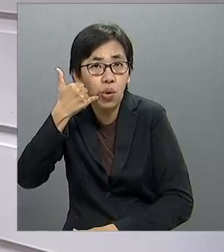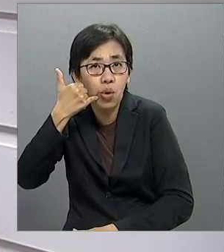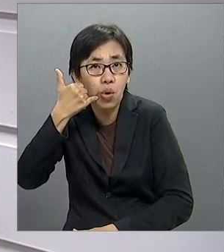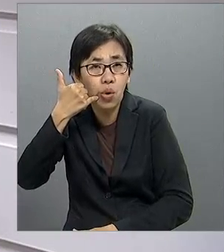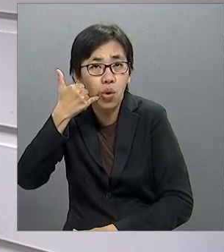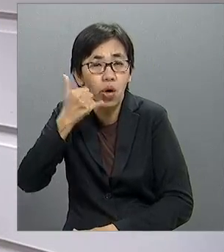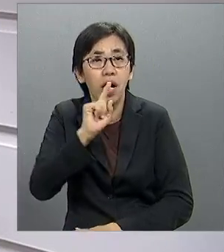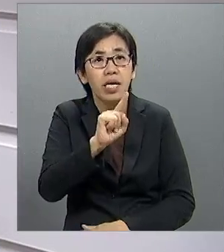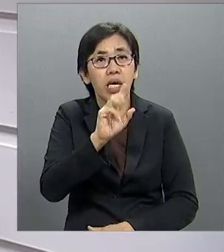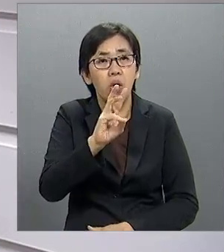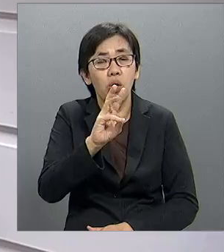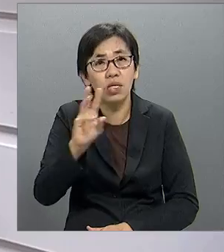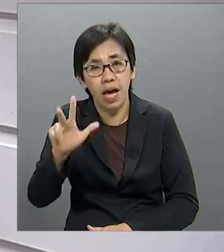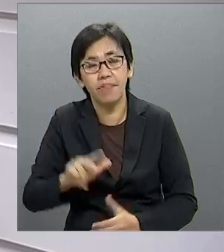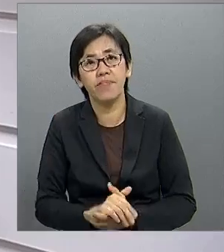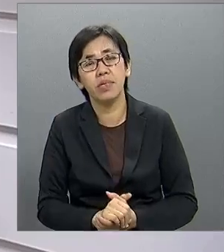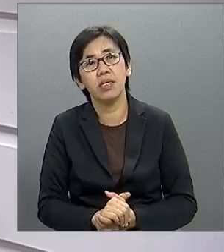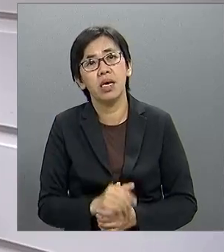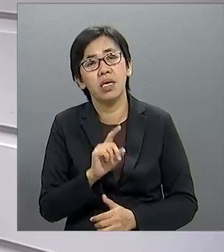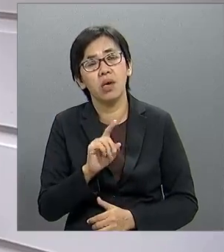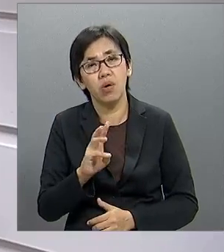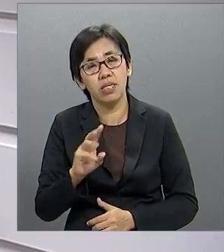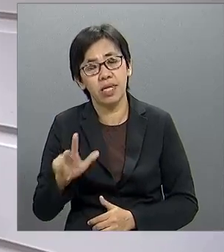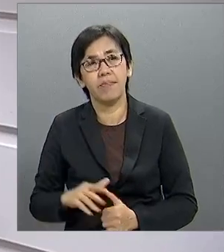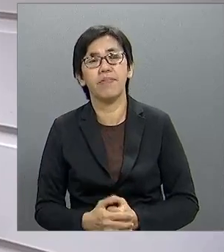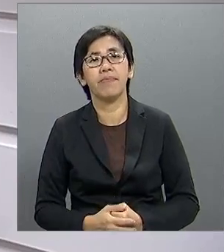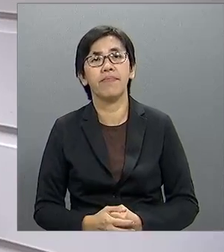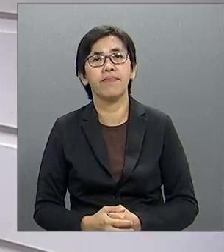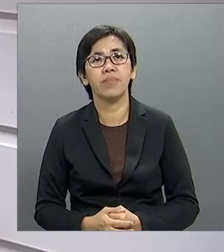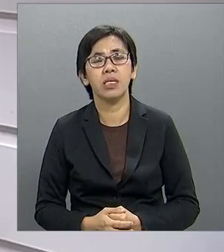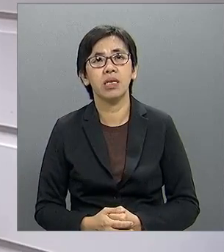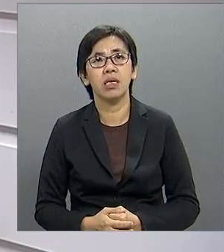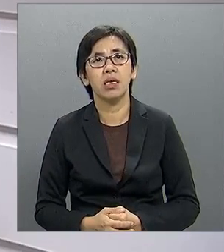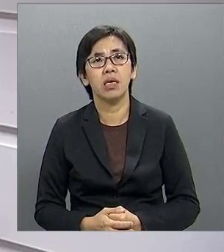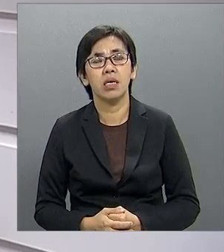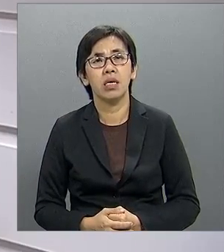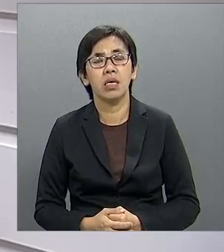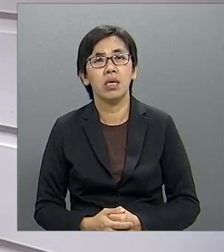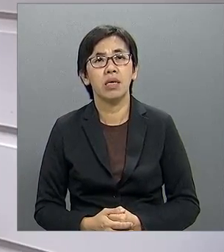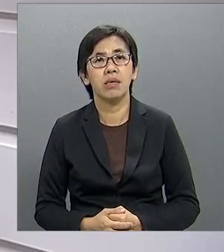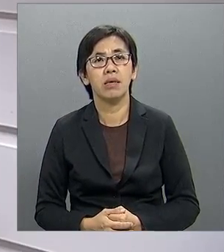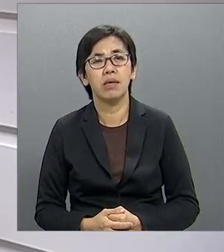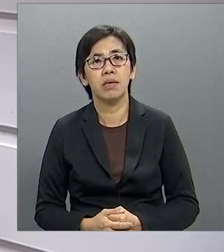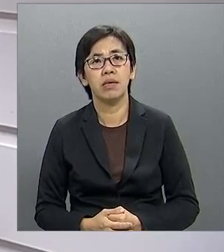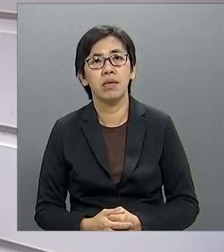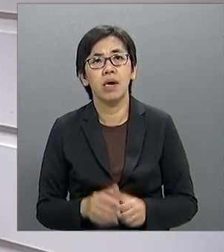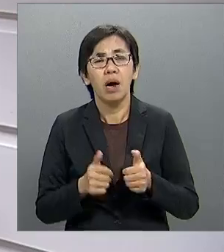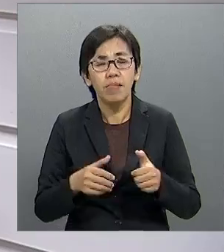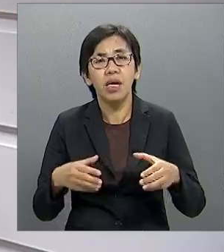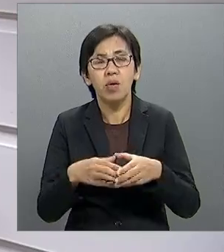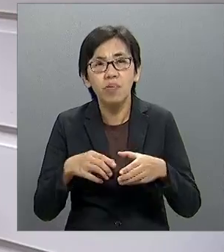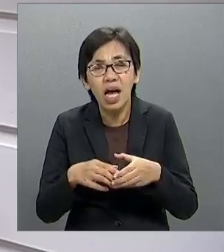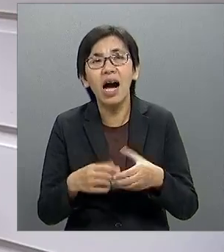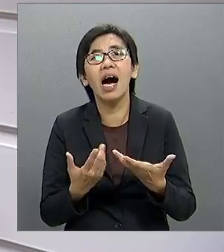163นะคะหรือมีกลุ่มทำทางนะคะคีย์เข้าไปในออนไลน์แล้วคุณทำทางหรือกลุ่มเครือข่ายอาสา